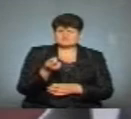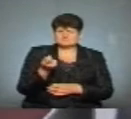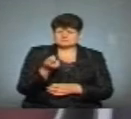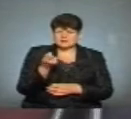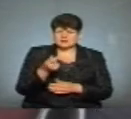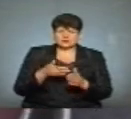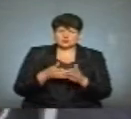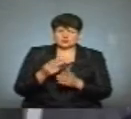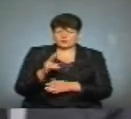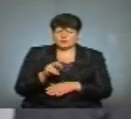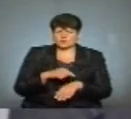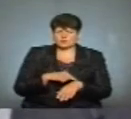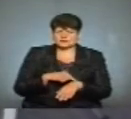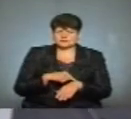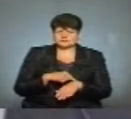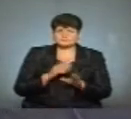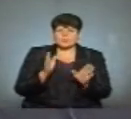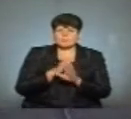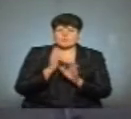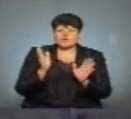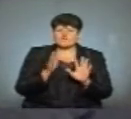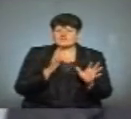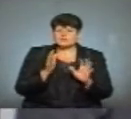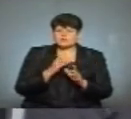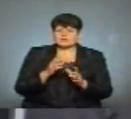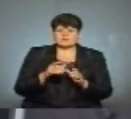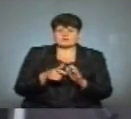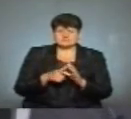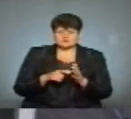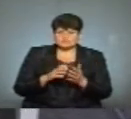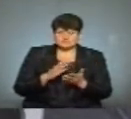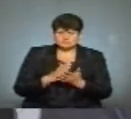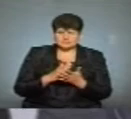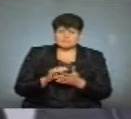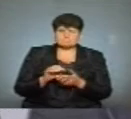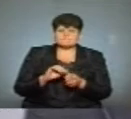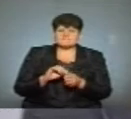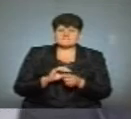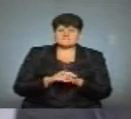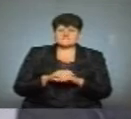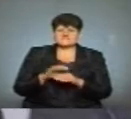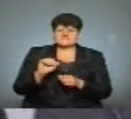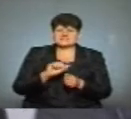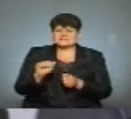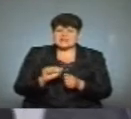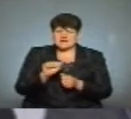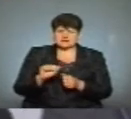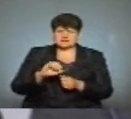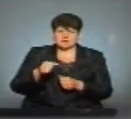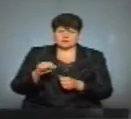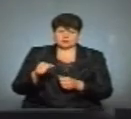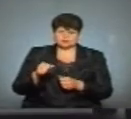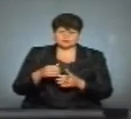незначна, до 2 годин, провітрювання салону відбувається і протирання ручок, поручнів дезінфікуючими